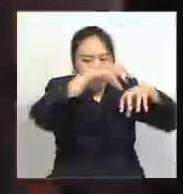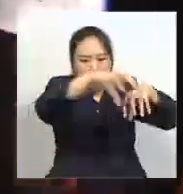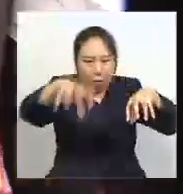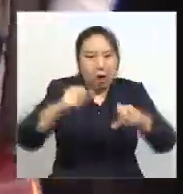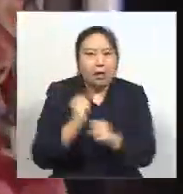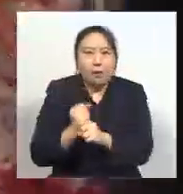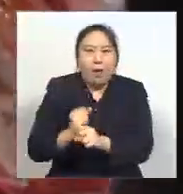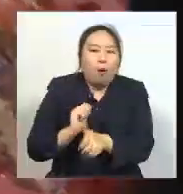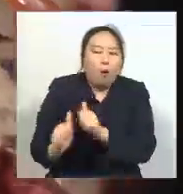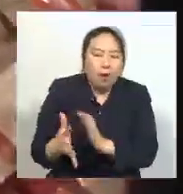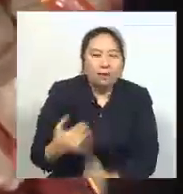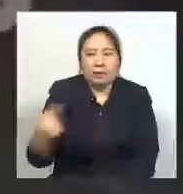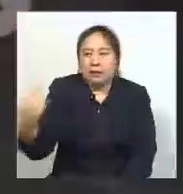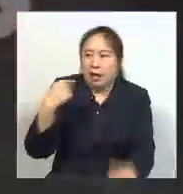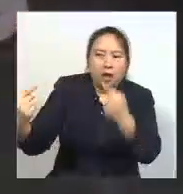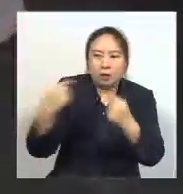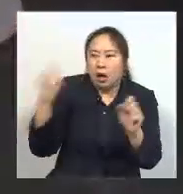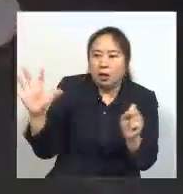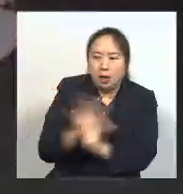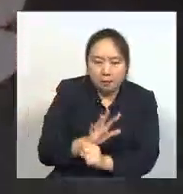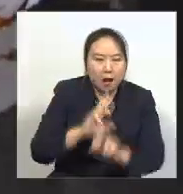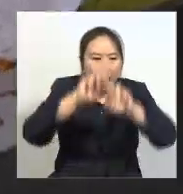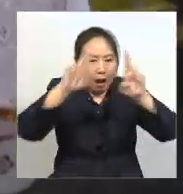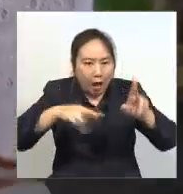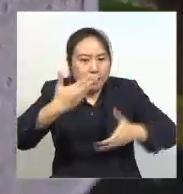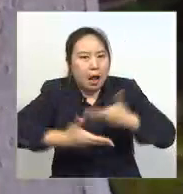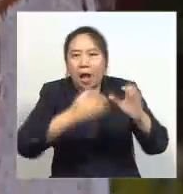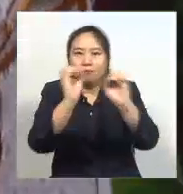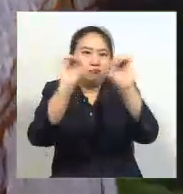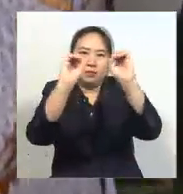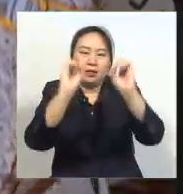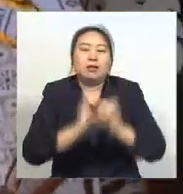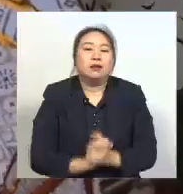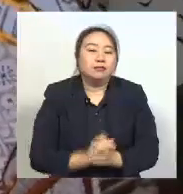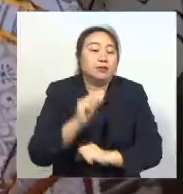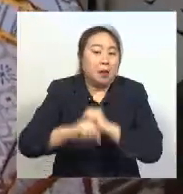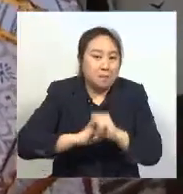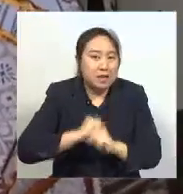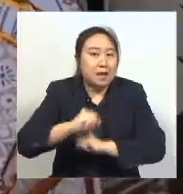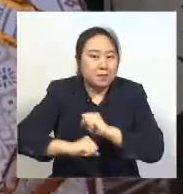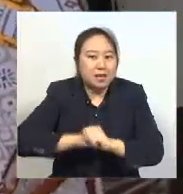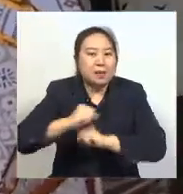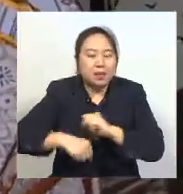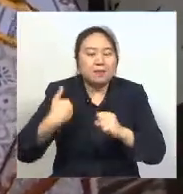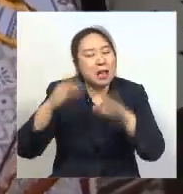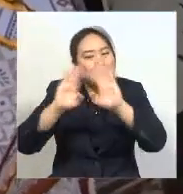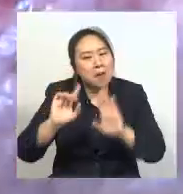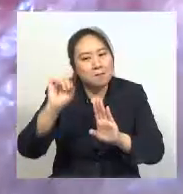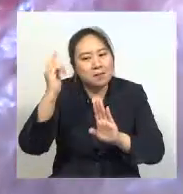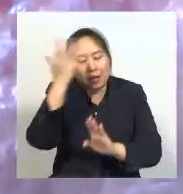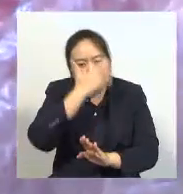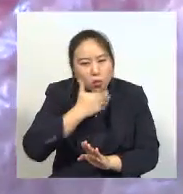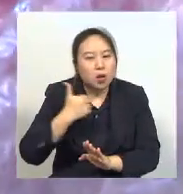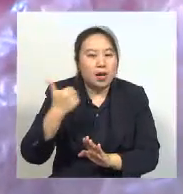างร้านมีคำสั่งซื้อจนเต็มไม่มีจำหน่ายที่หน้าร้านในช่วงนี้ซึ่งในแต่ละปีจะมีการประยุกต์ลวดลายใหม่ๆให้สวยงาม